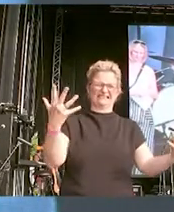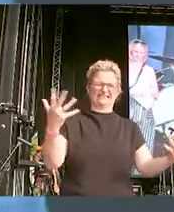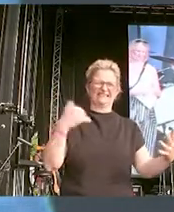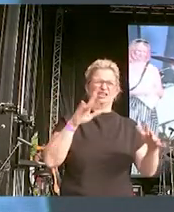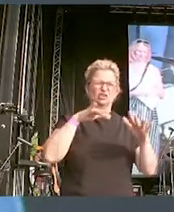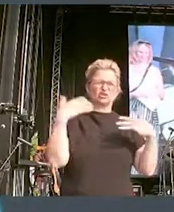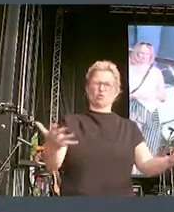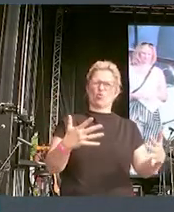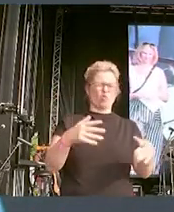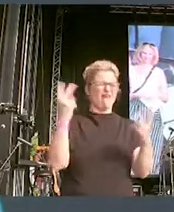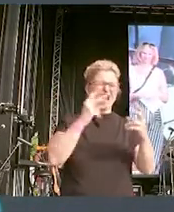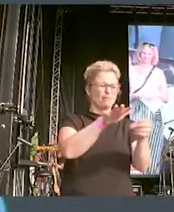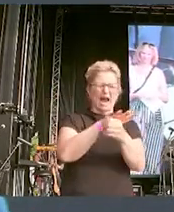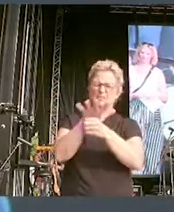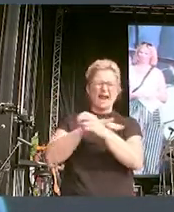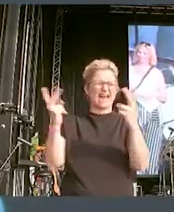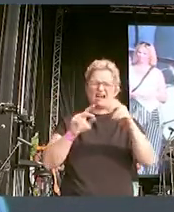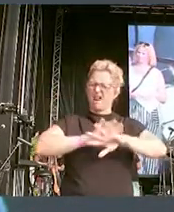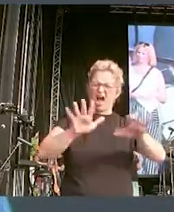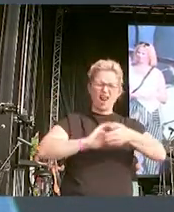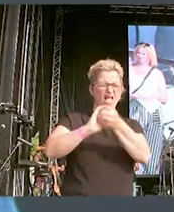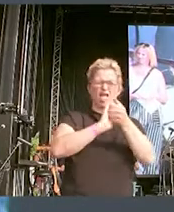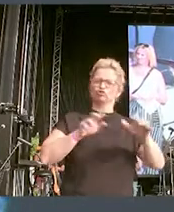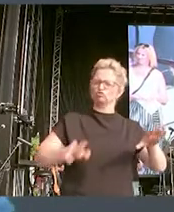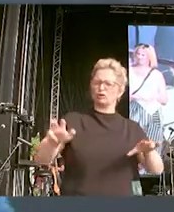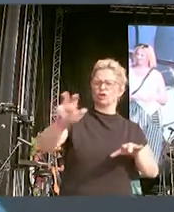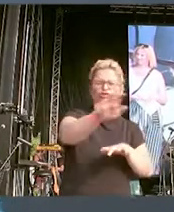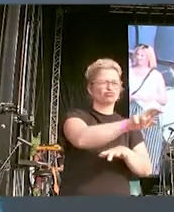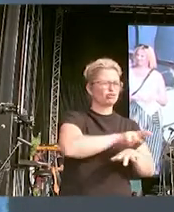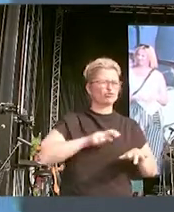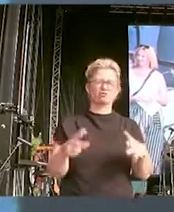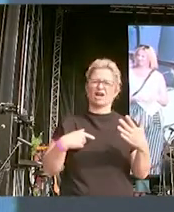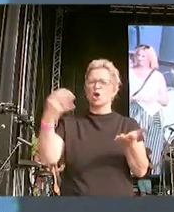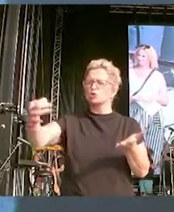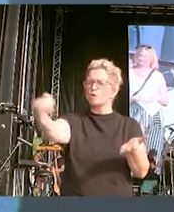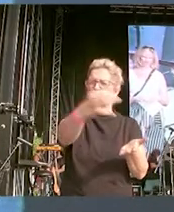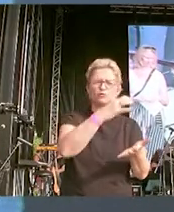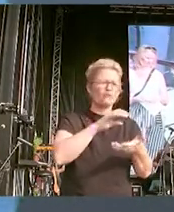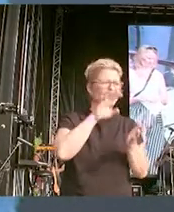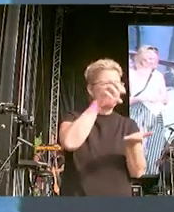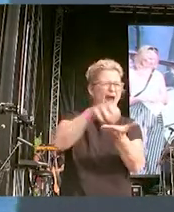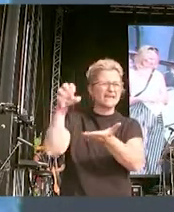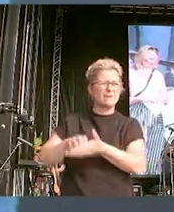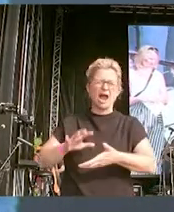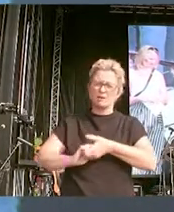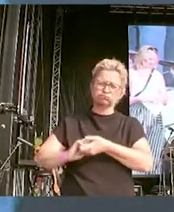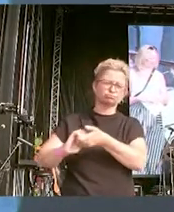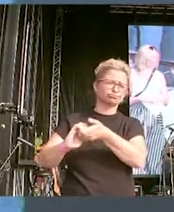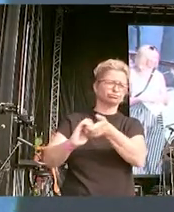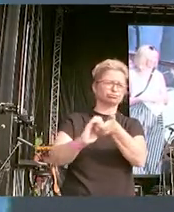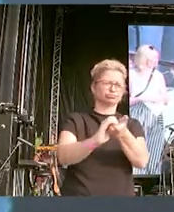die Branchen hinweg, über die Städte, die einzelnen Dörfer und Gemeinden hinaus,